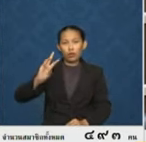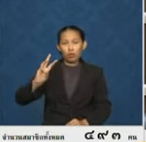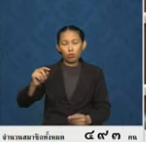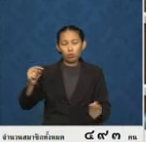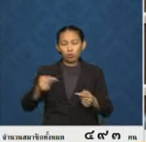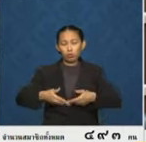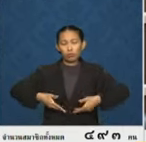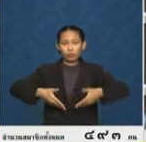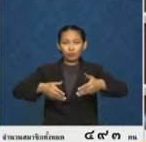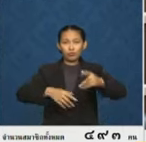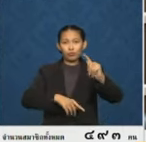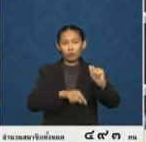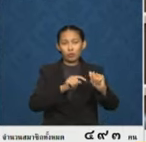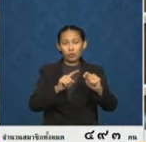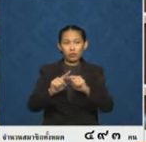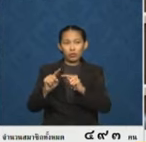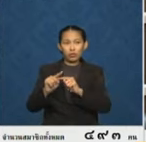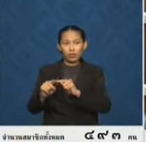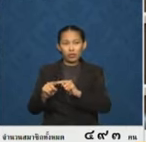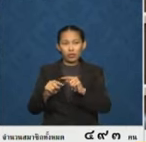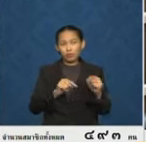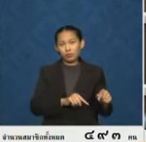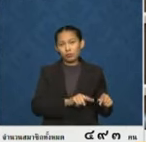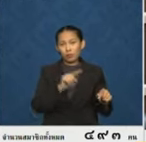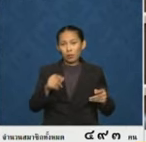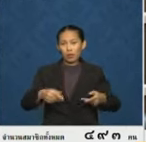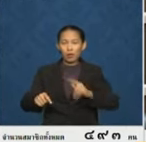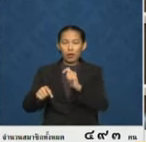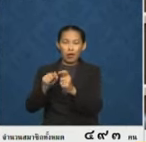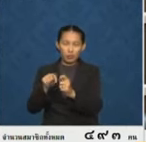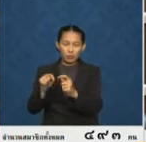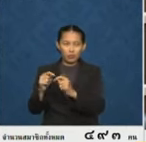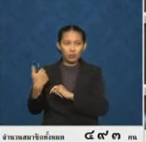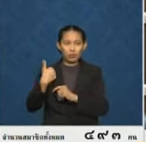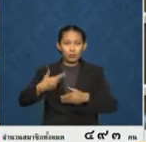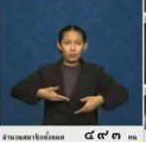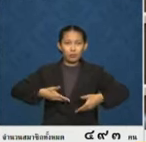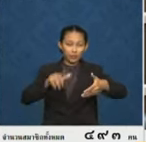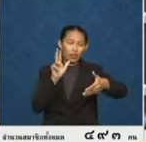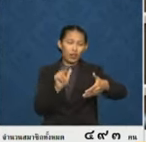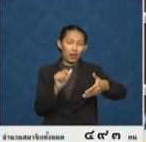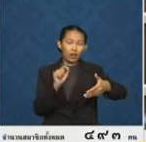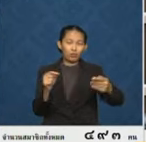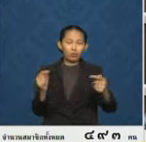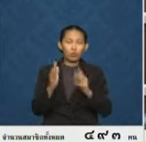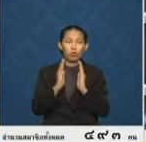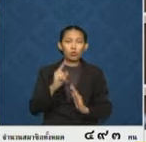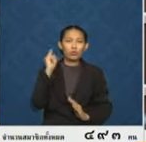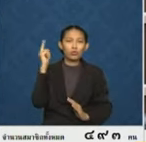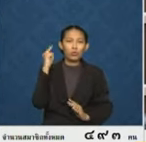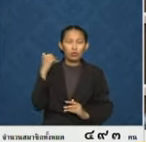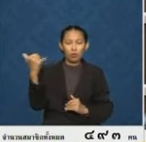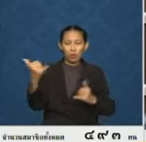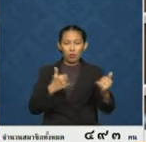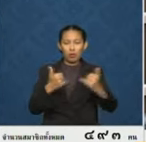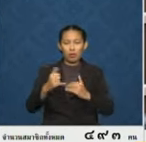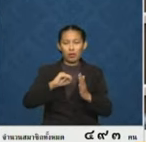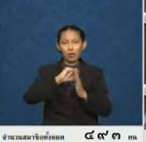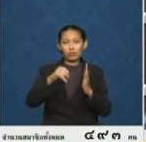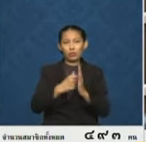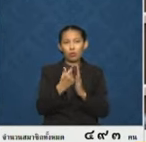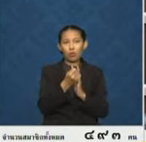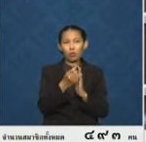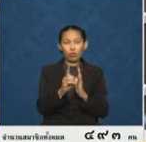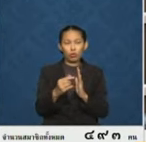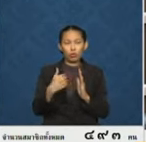หนองเม็กตำบลหนองเม็กอำเภอหนองหารไปอำเภอบ้านดุงเส้นทางนี้เป็นเส้นทางหลักที่นักท่องเที่ยวเดินทางมาจังหวัดอุดรธานีจะ